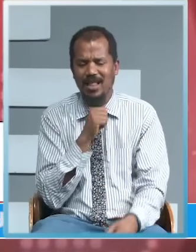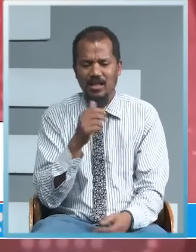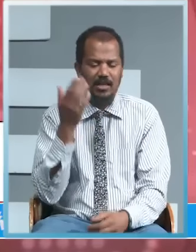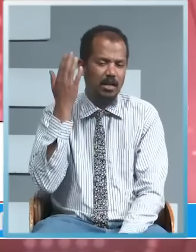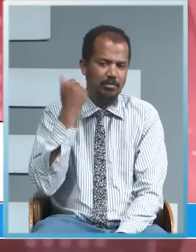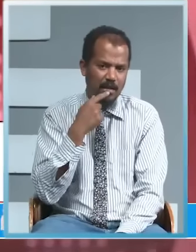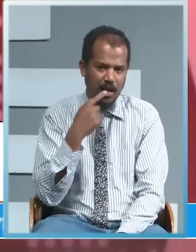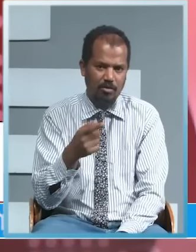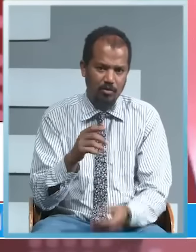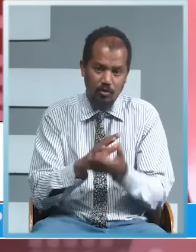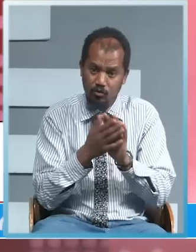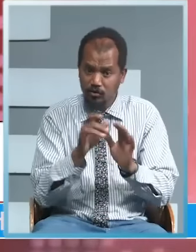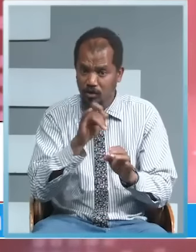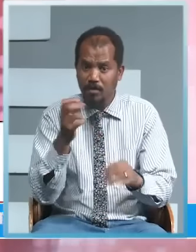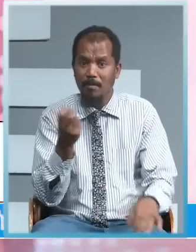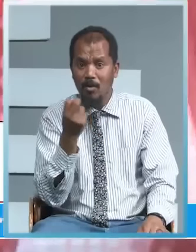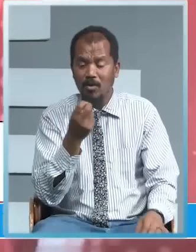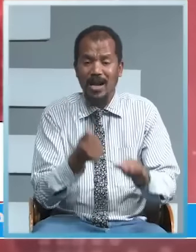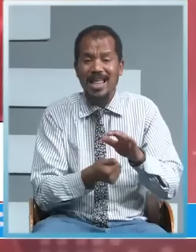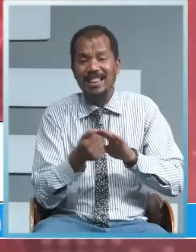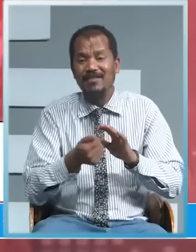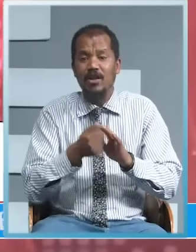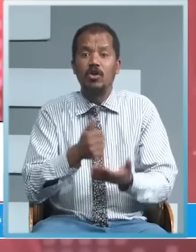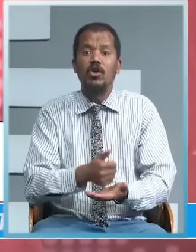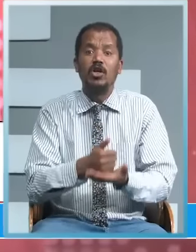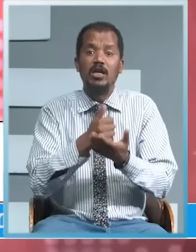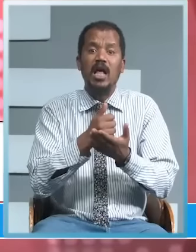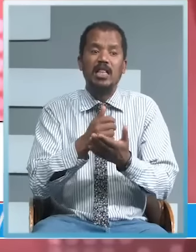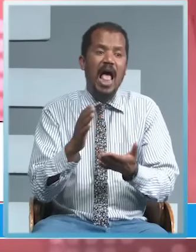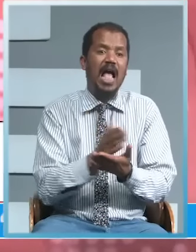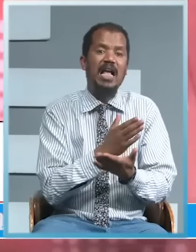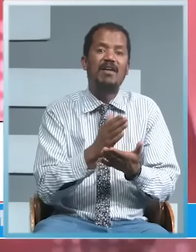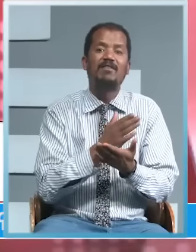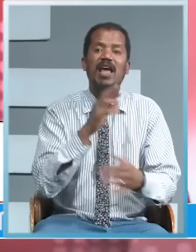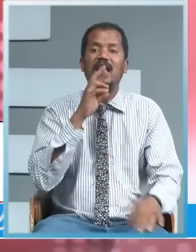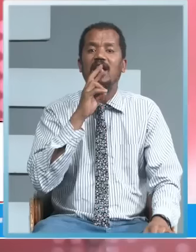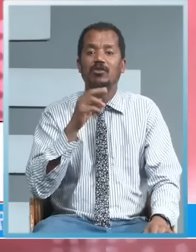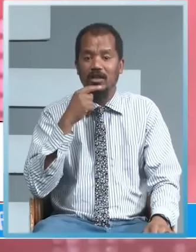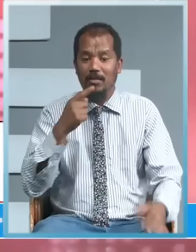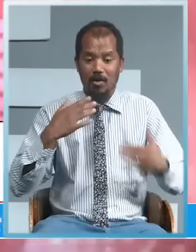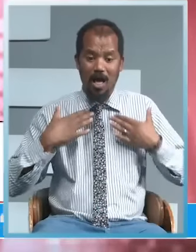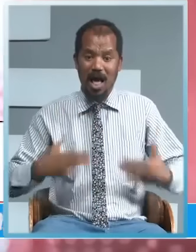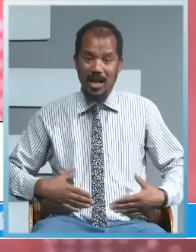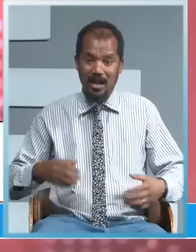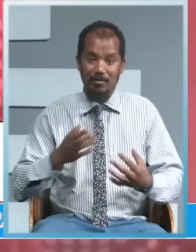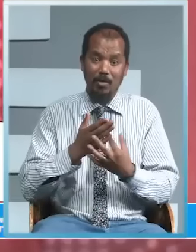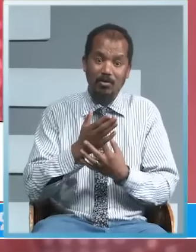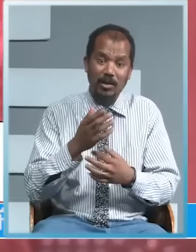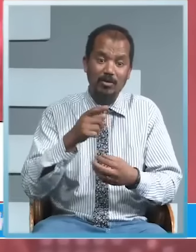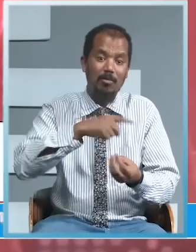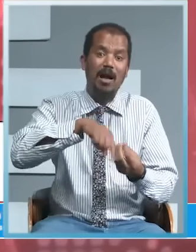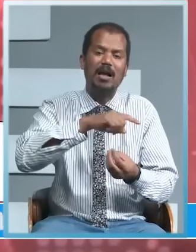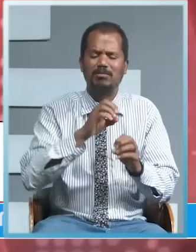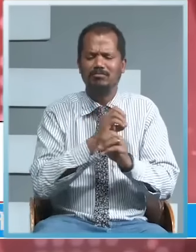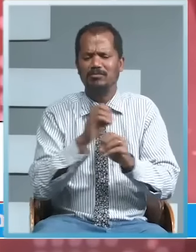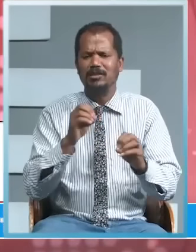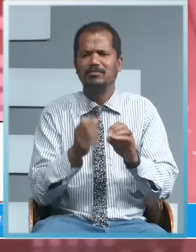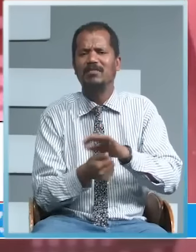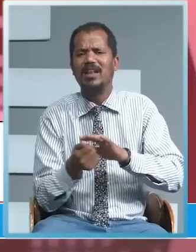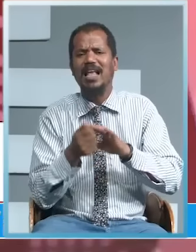እንደነበርም ተናግረዋል። ይሁን እንጂ በወረዳው የተፈናቃዮችን ርዳታ አከፋፋይ ናቸው የተባሉ አካል በበኩላቸው በአካባቢው ምንም